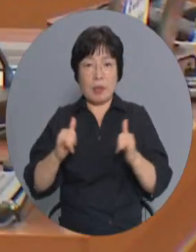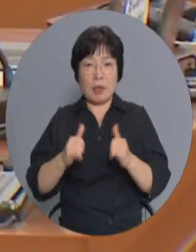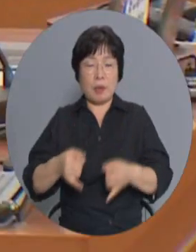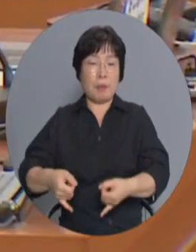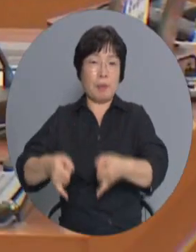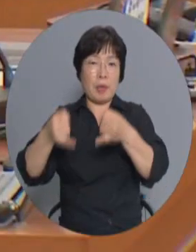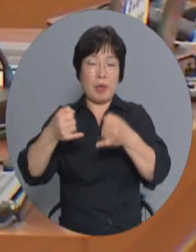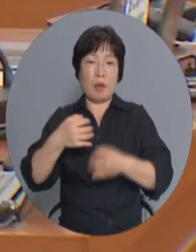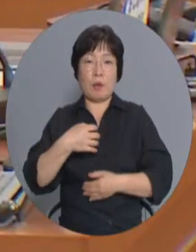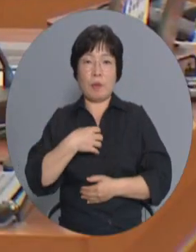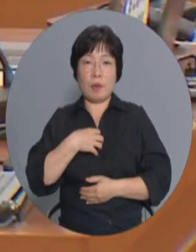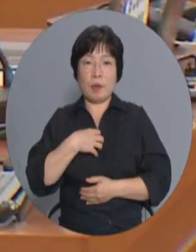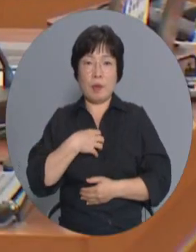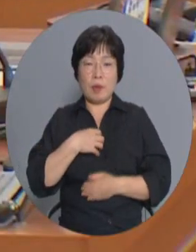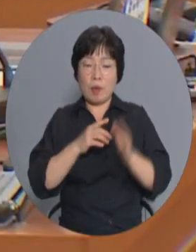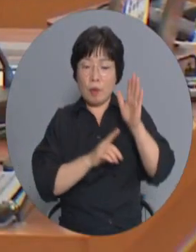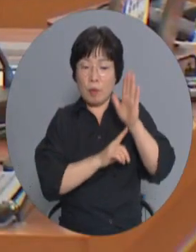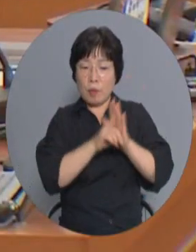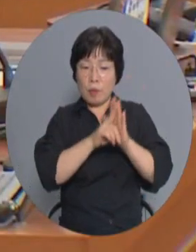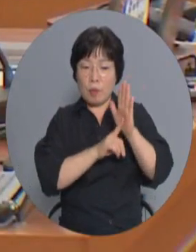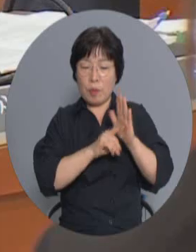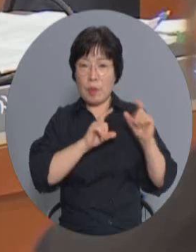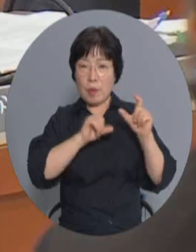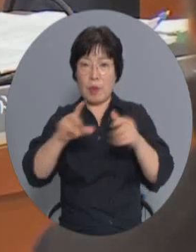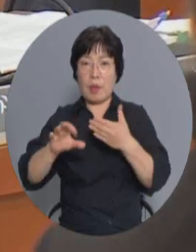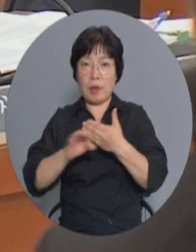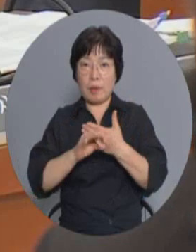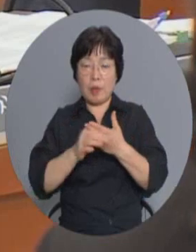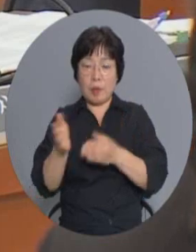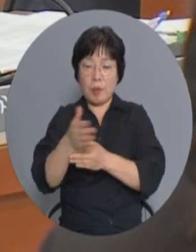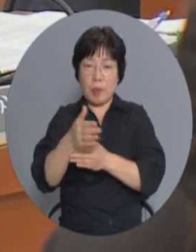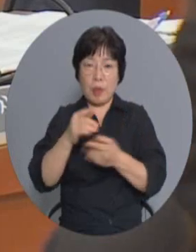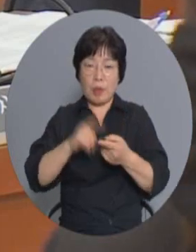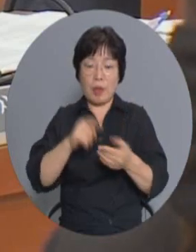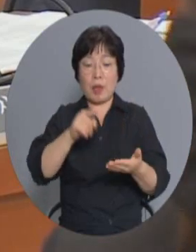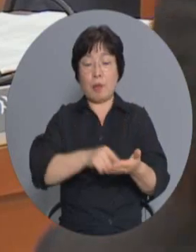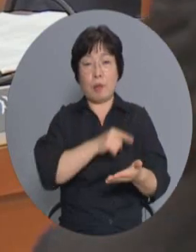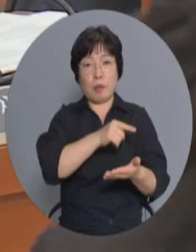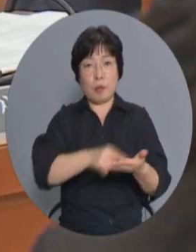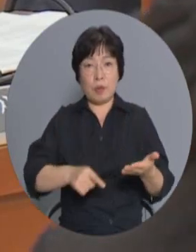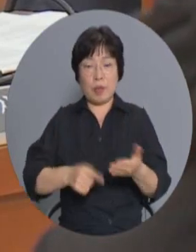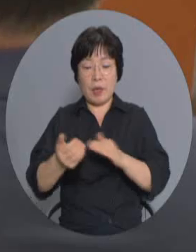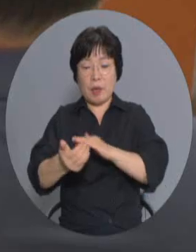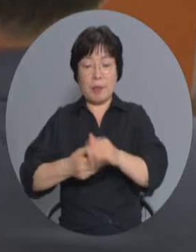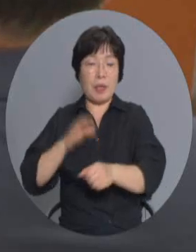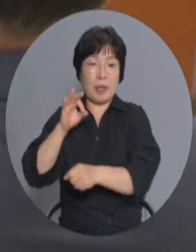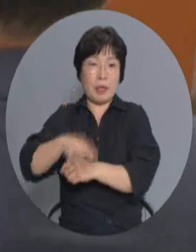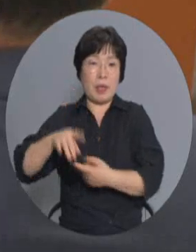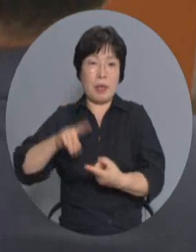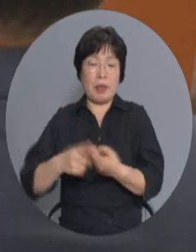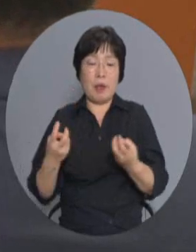위기에 처해 있다며 이상기후 특보가 발령되면 방류한 물고기를 보상해주거나 미리